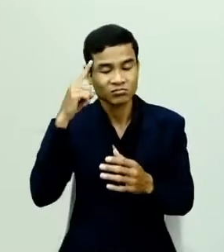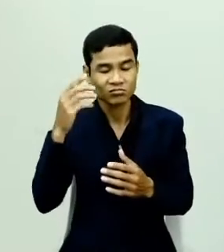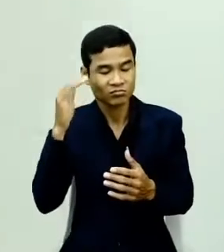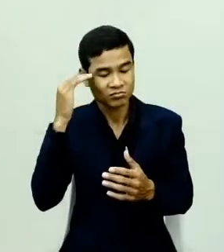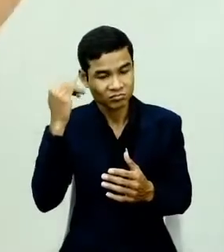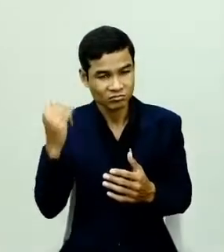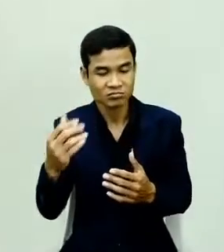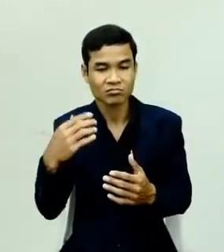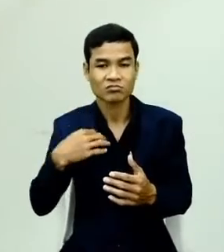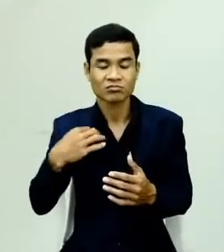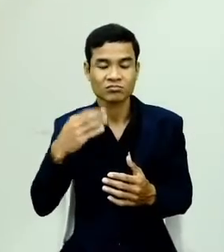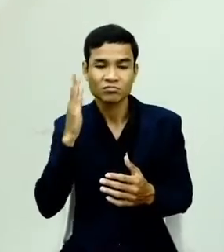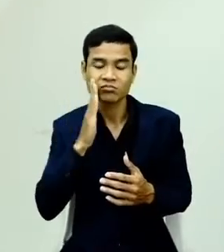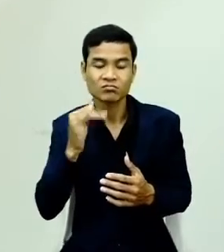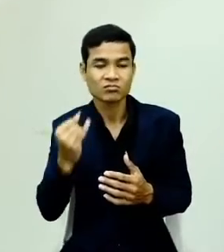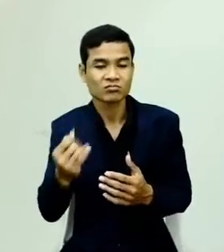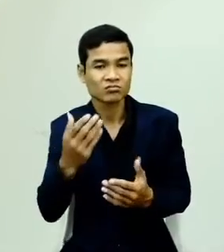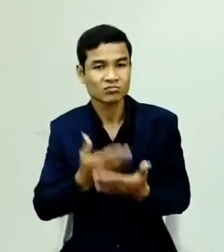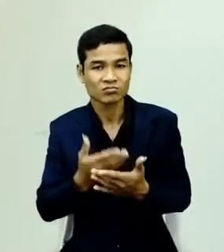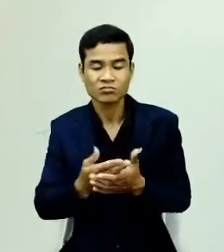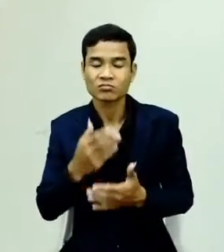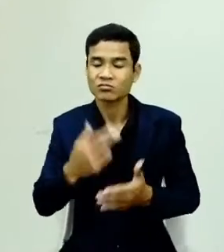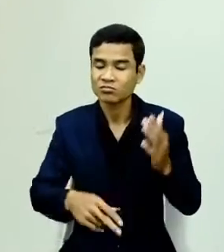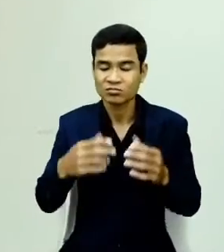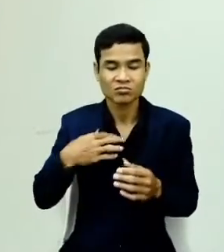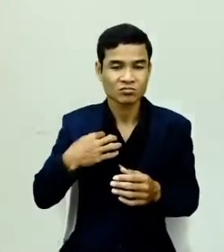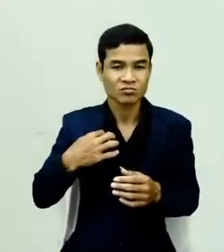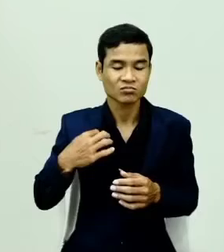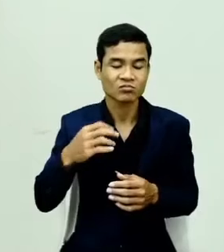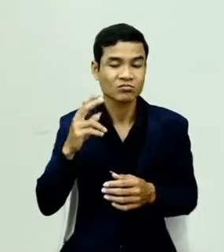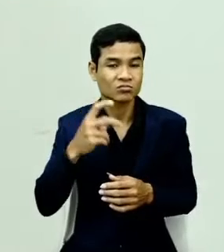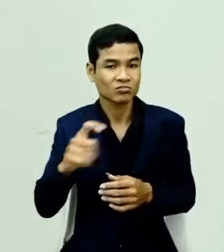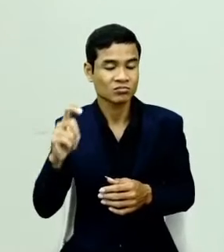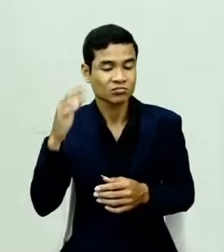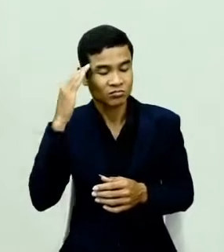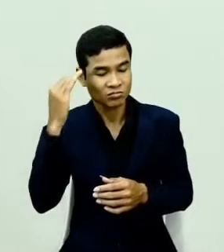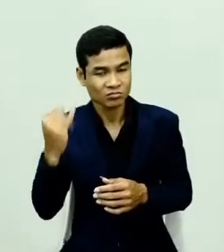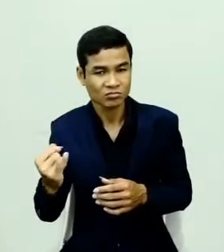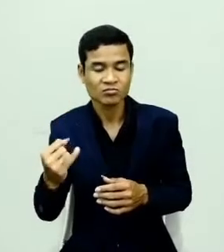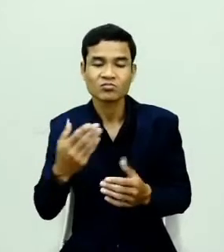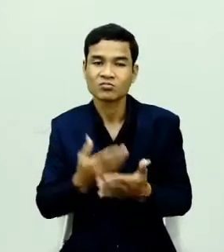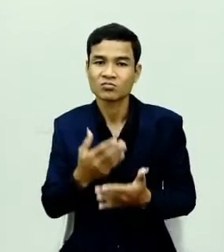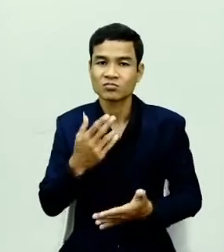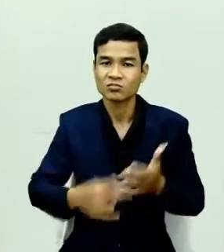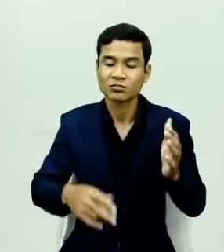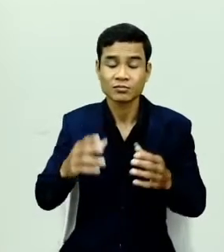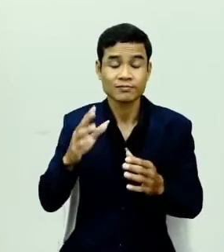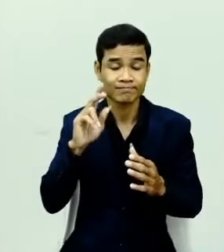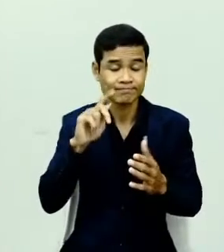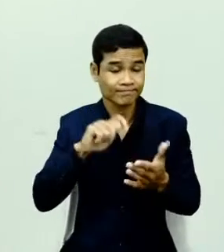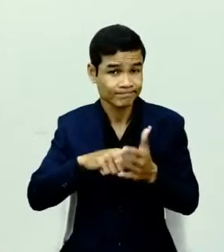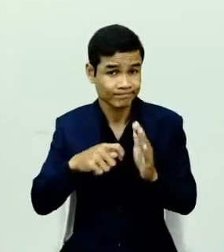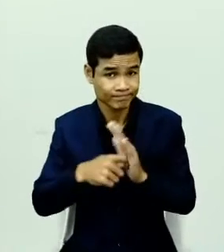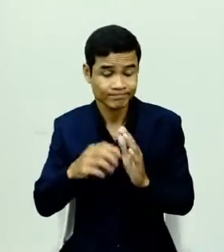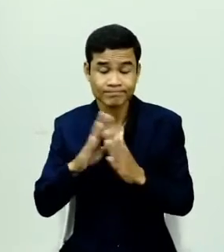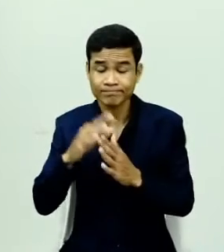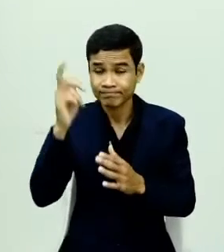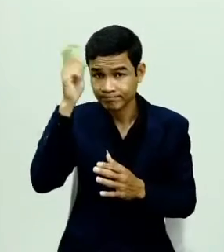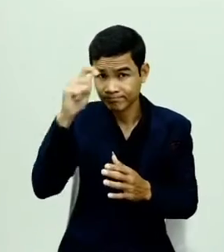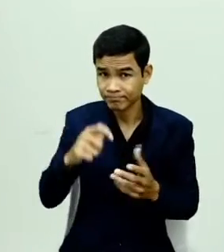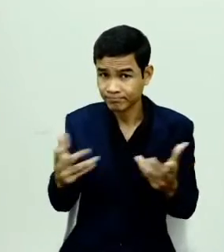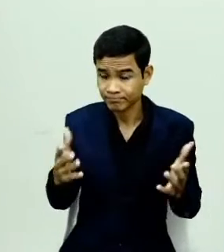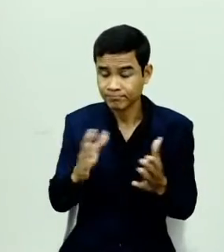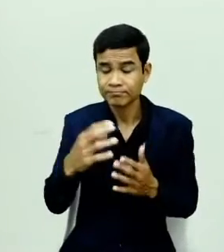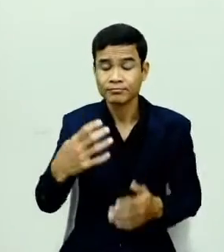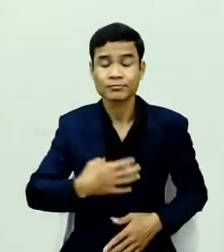អីហើយក្មេងប្រុសពាក់អាវខៀវនឹងឈ្មោះអីទេណាតើខ្លឹមសារសាច់រឿងរបស់យើងយ៉ាងណាដែរកូនចង់ដឹងទេចា